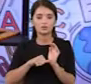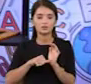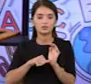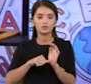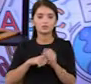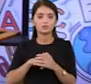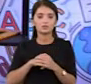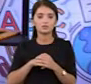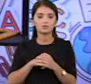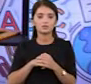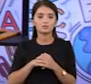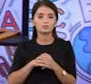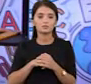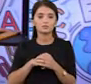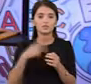sonlarni